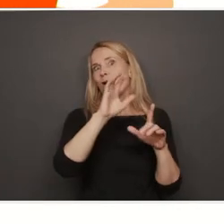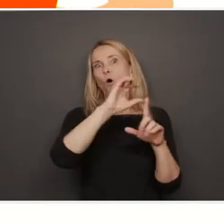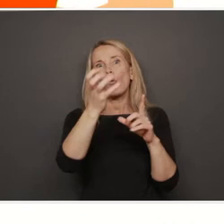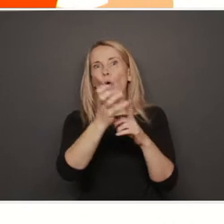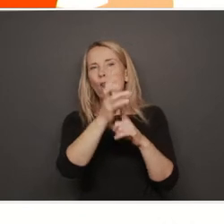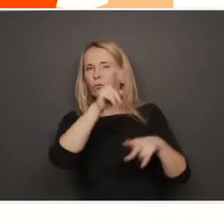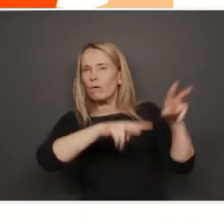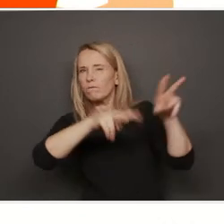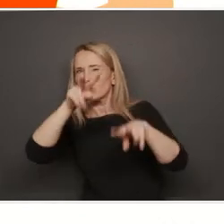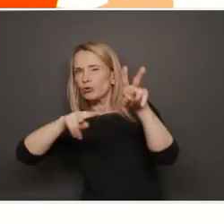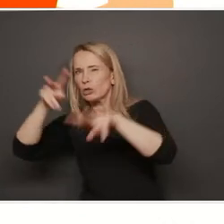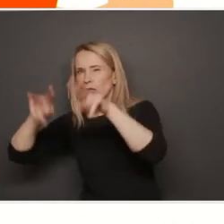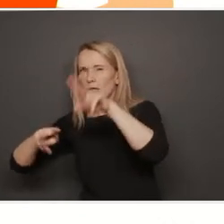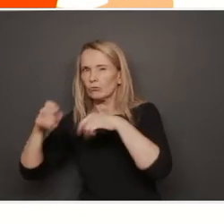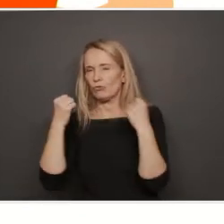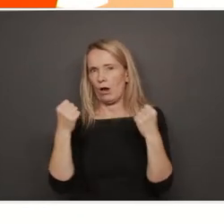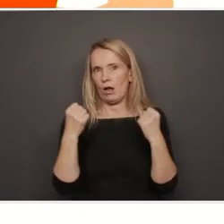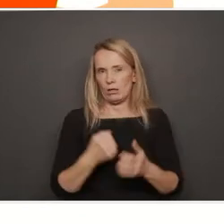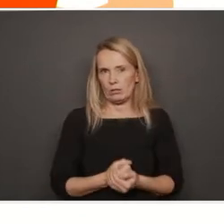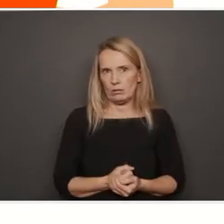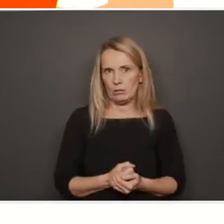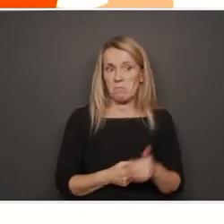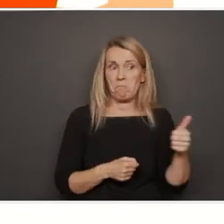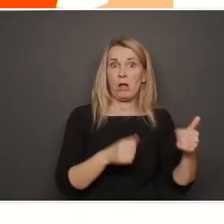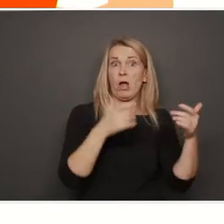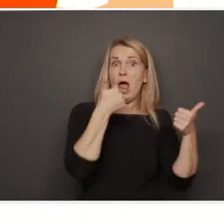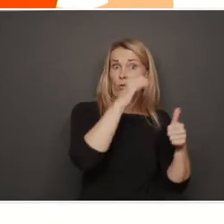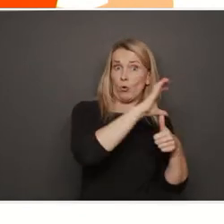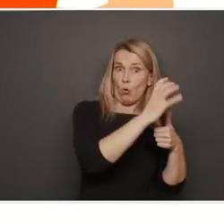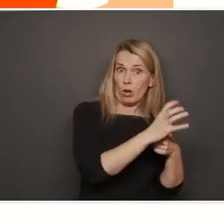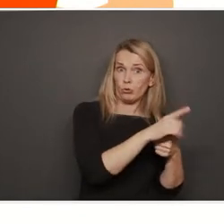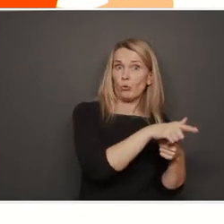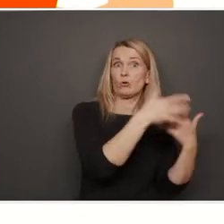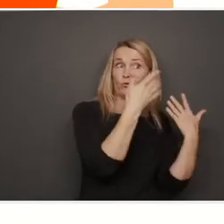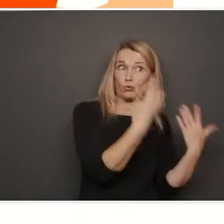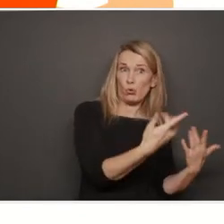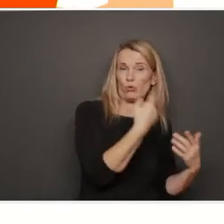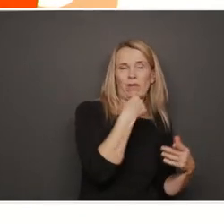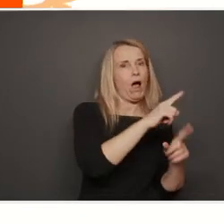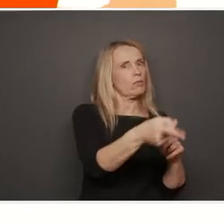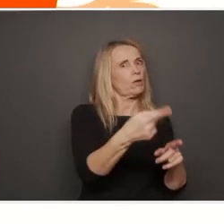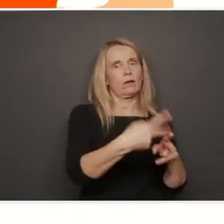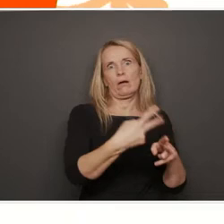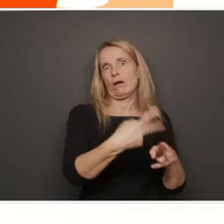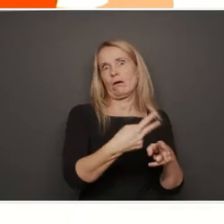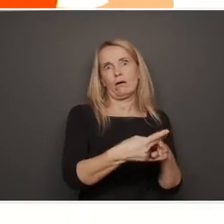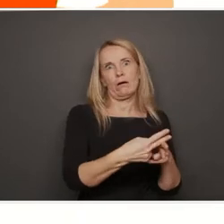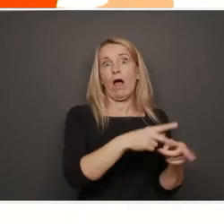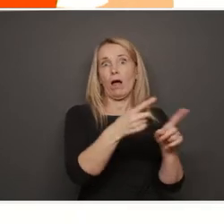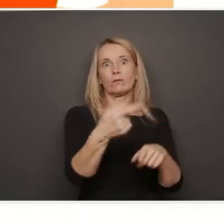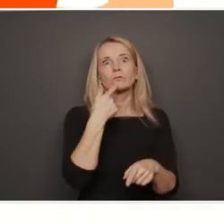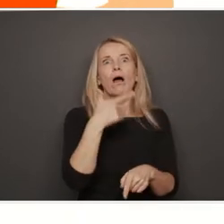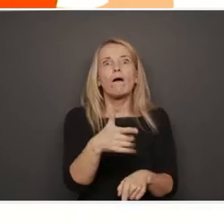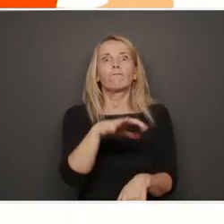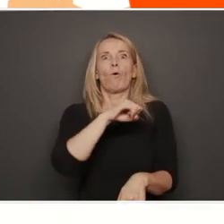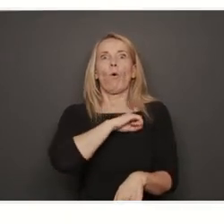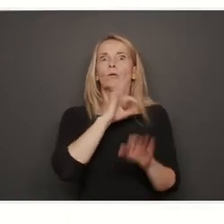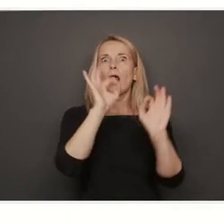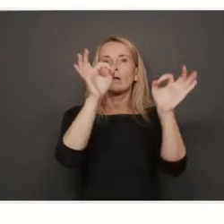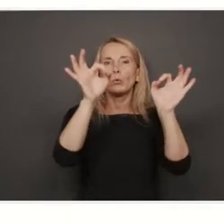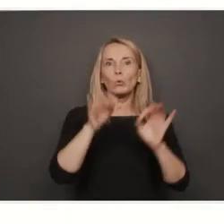extrem unterscheiden. Was in der einen Kultur pathologisiert wird, kann in einer anderen sogar als großes Ideal